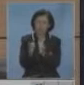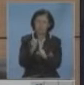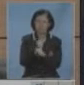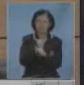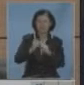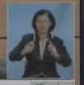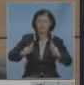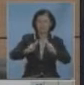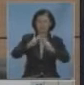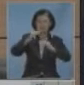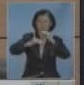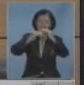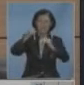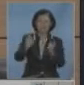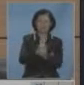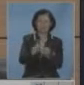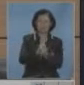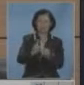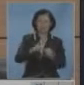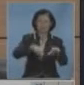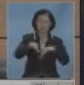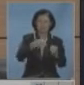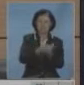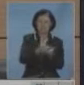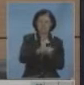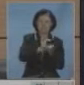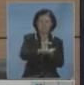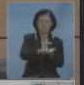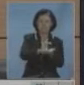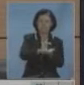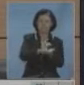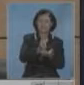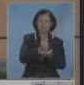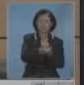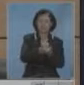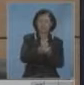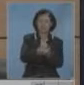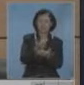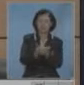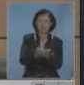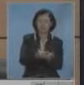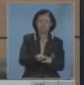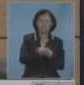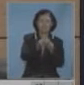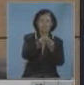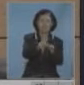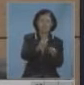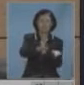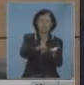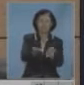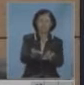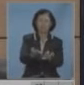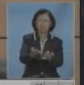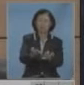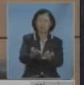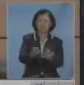ฒนาสังคมได้จัดงบประมาณโดยเฉพาะงบช่วยเหลือเงินสงเคราะห์ศพให้กับพี่น้องประชาช